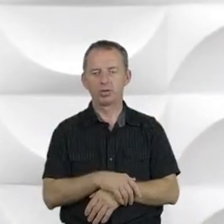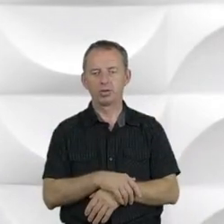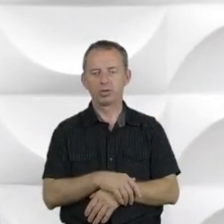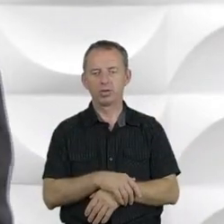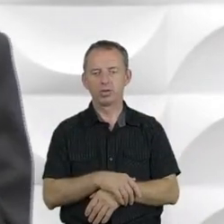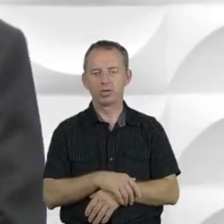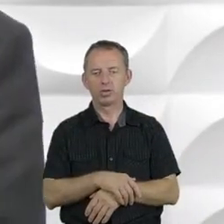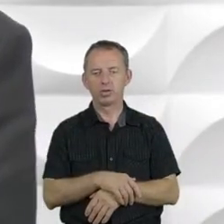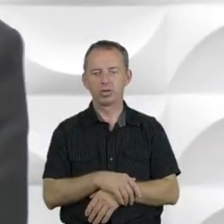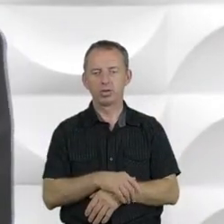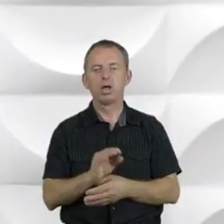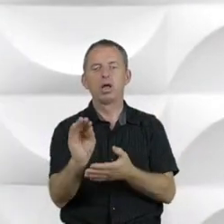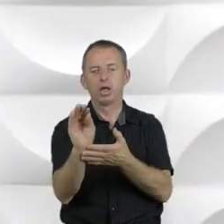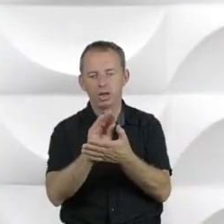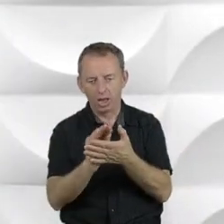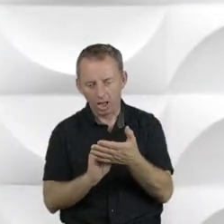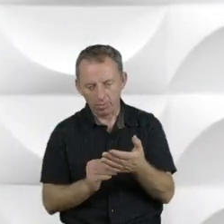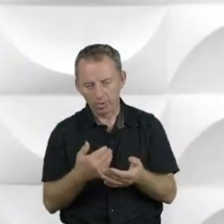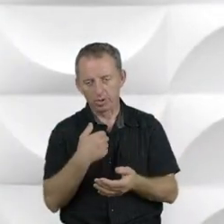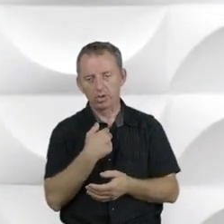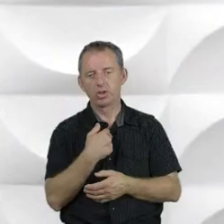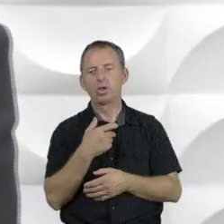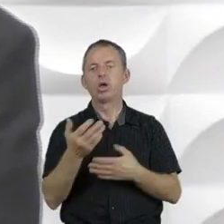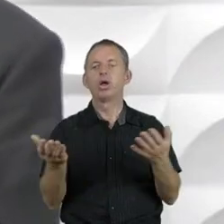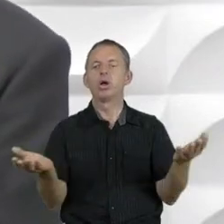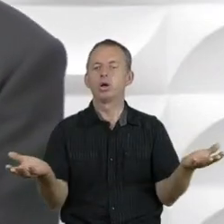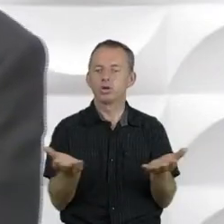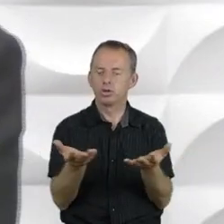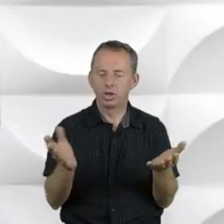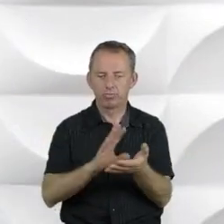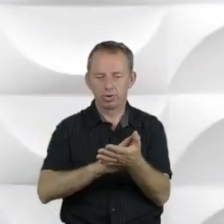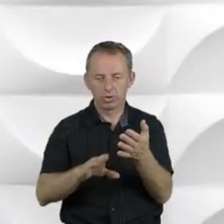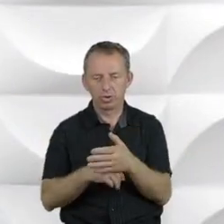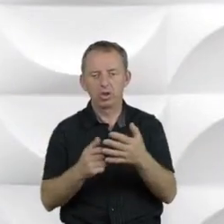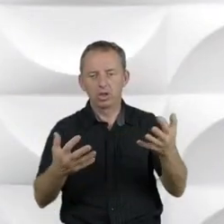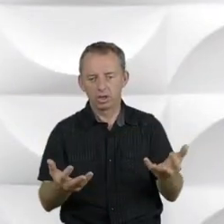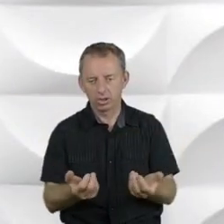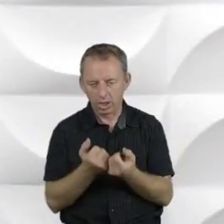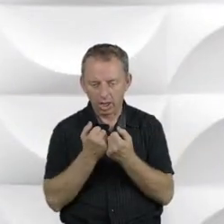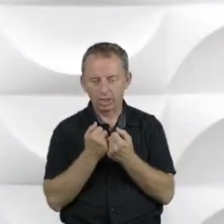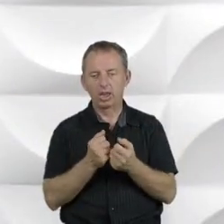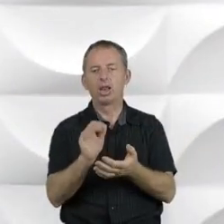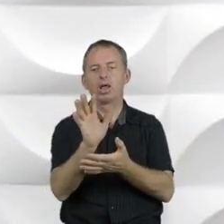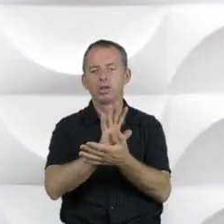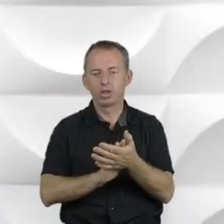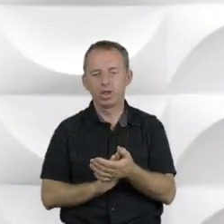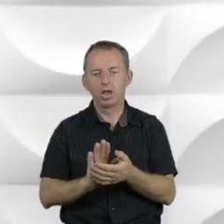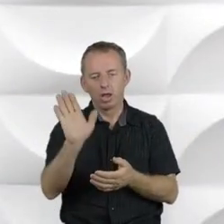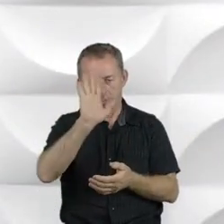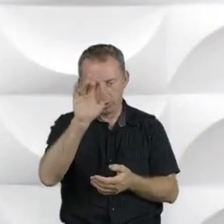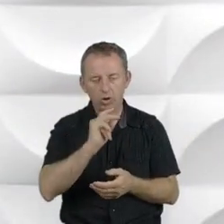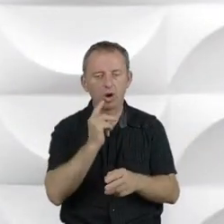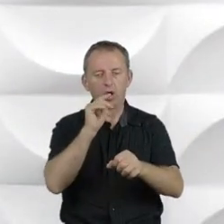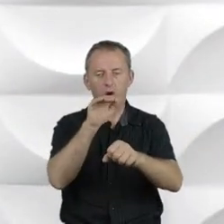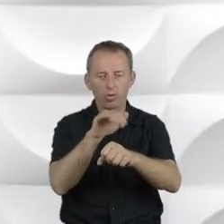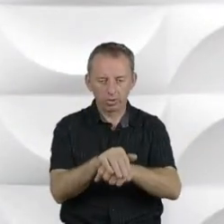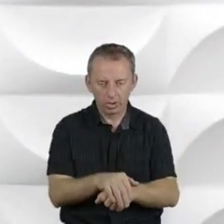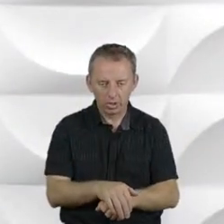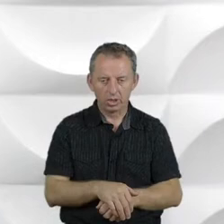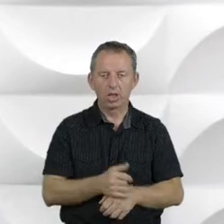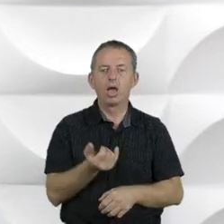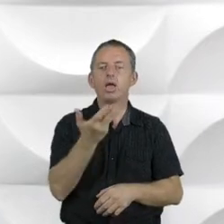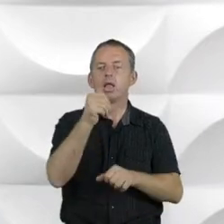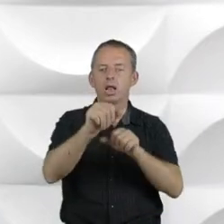I napisz mi, gdzie w Piśmie Świętym znalazłeś tekst, że Bóg ci obiecał, ile